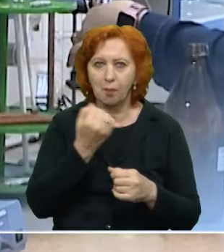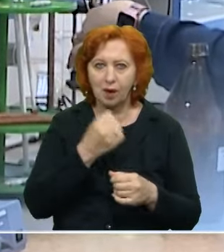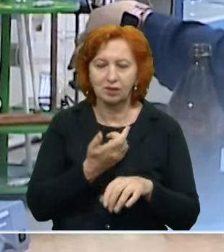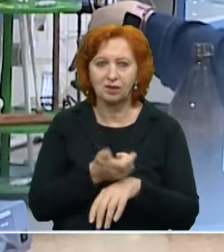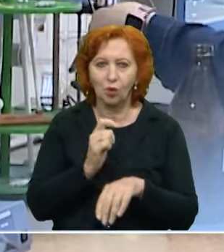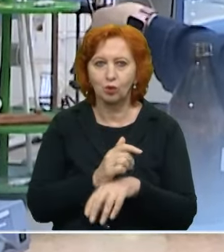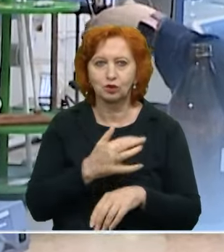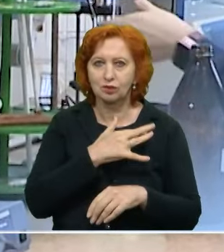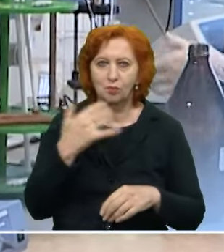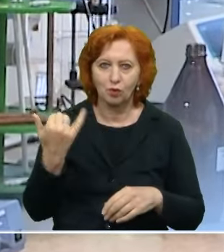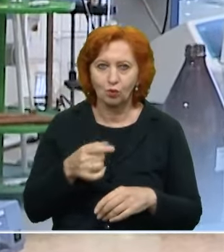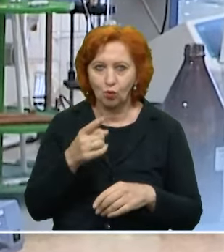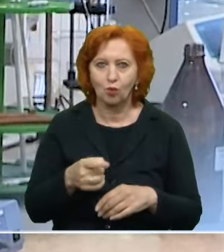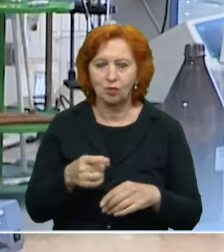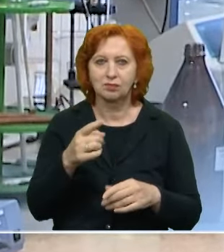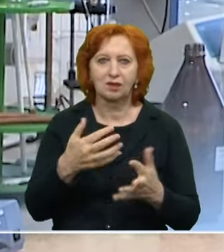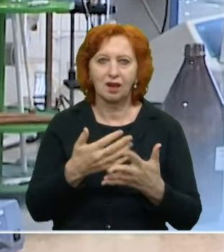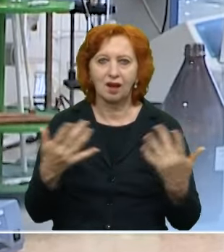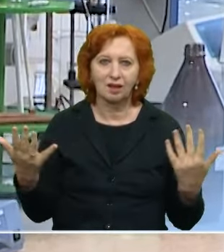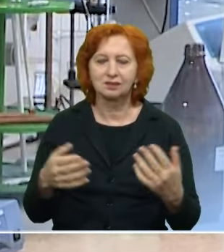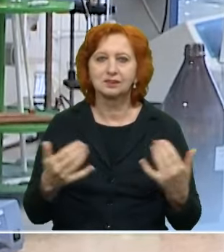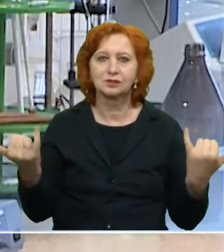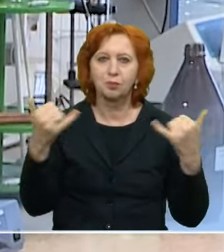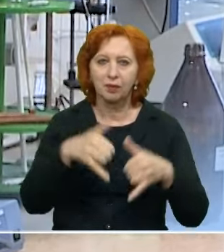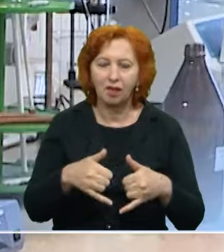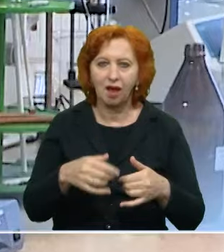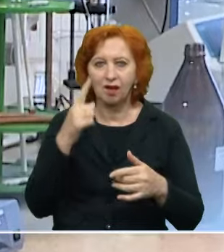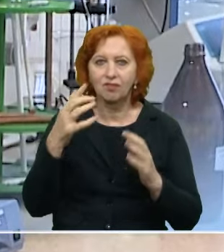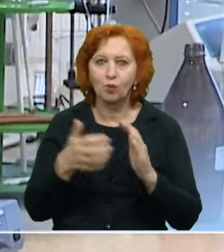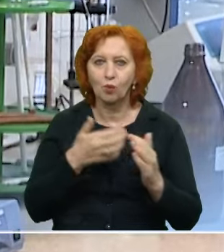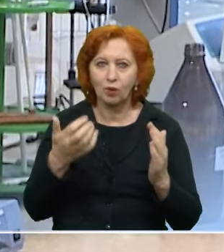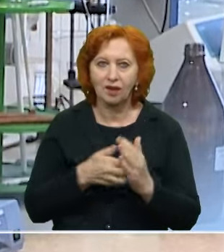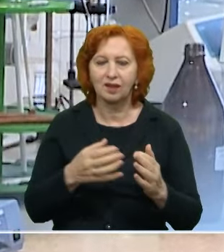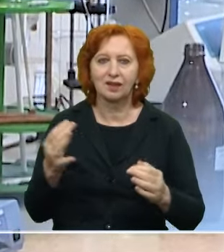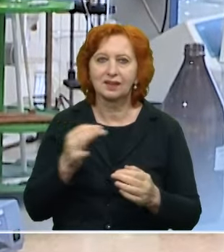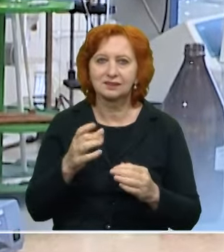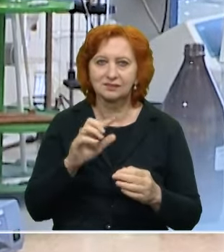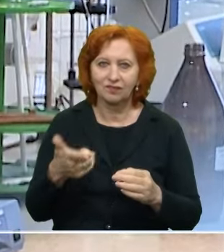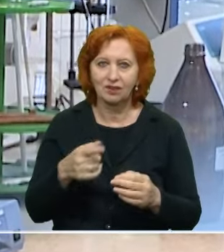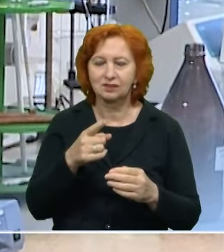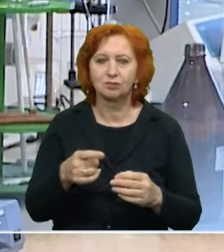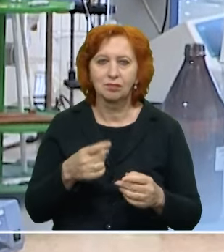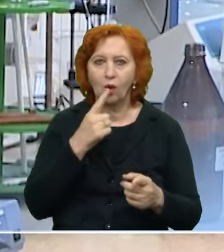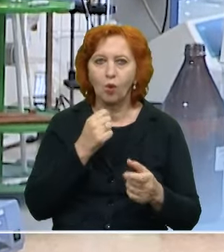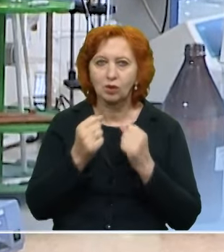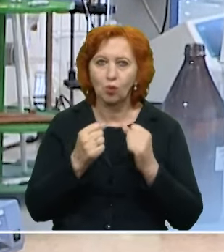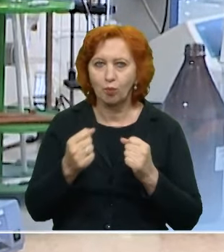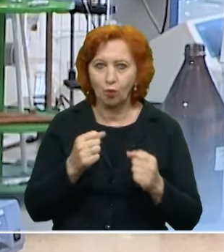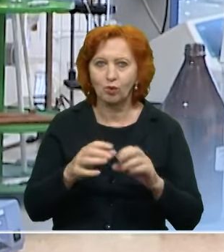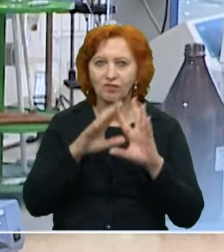очень много, они разнообразные. Это как фросплавы, угли, известь, огнеупоры. Ну